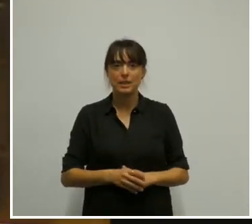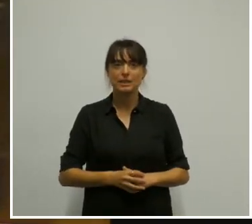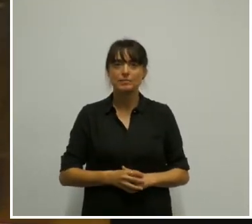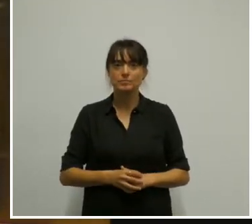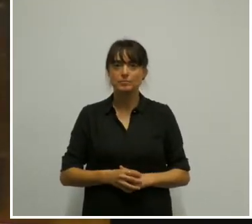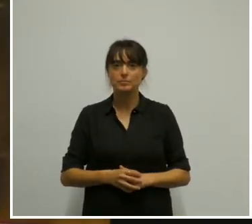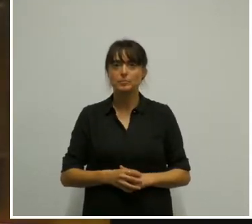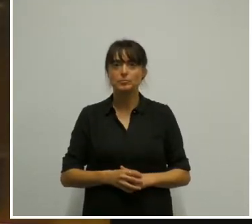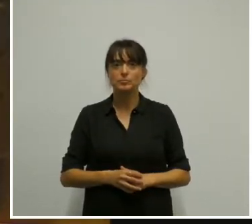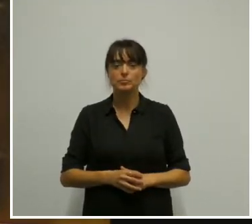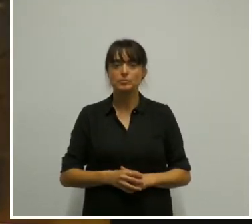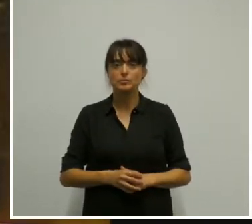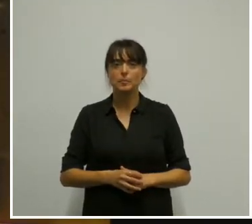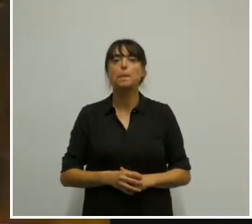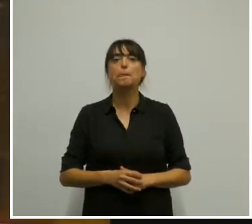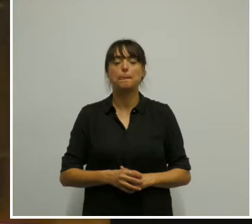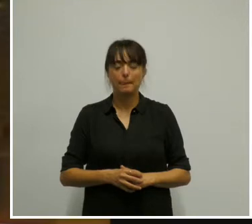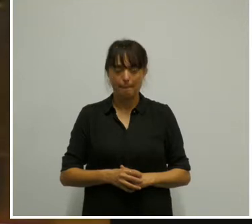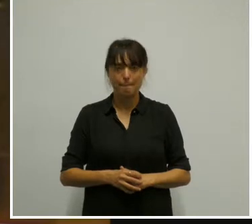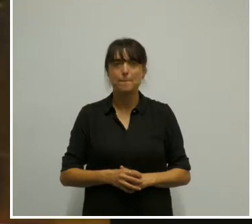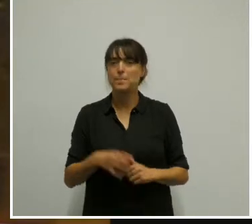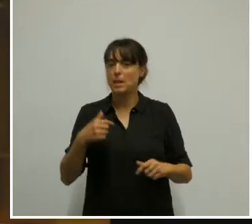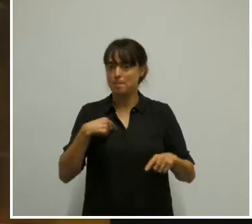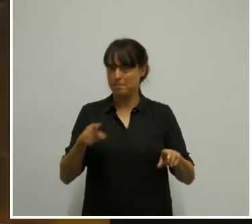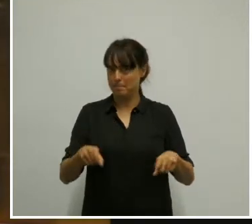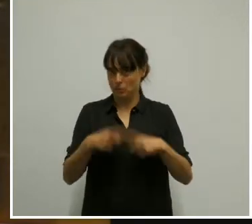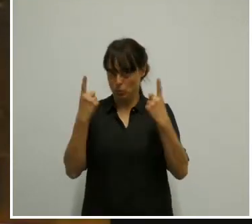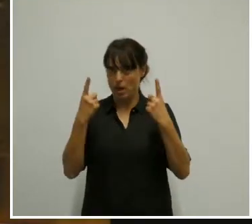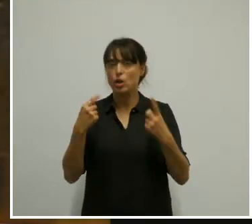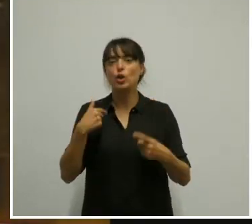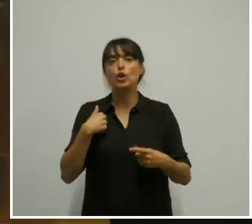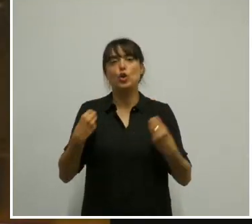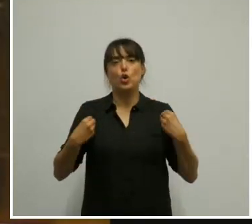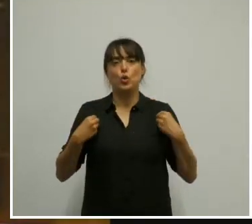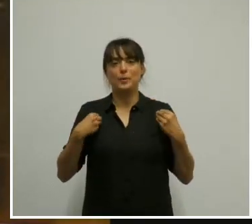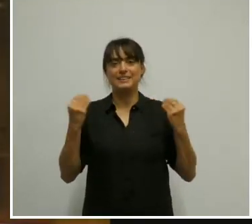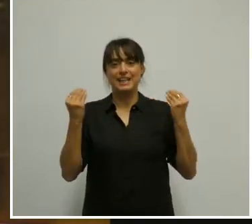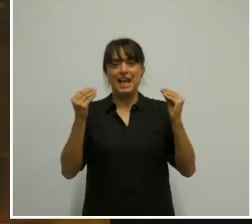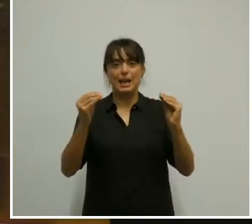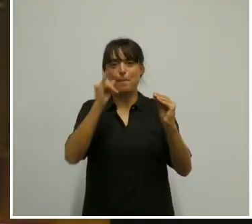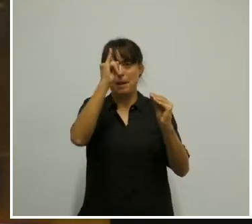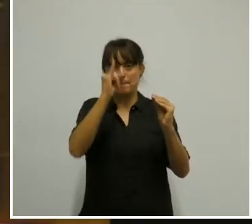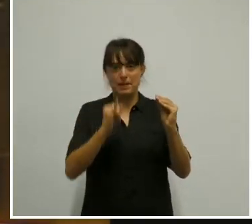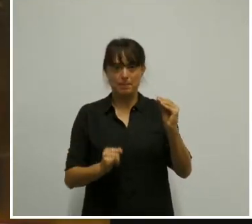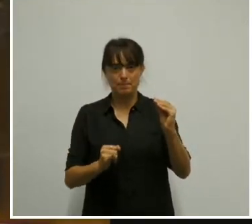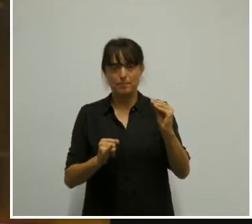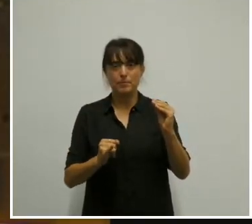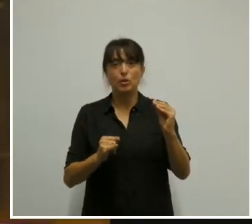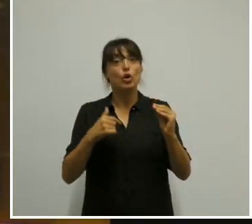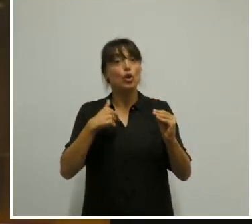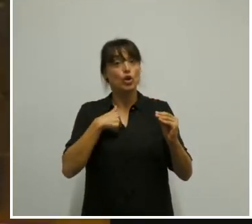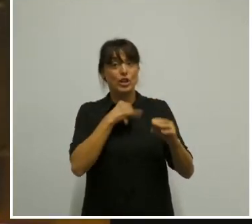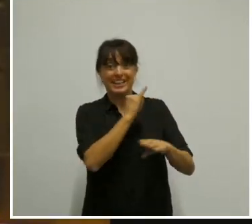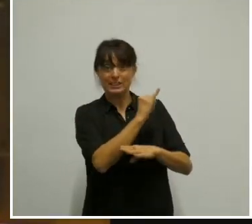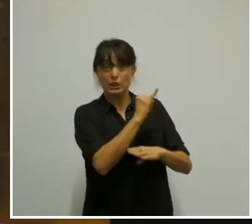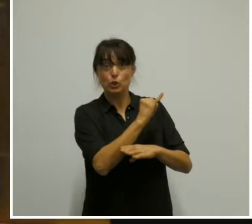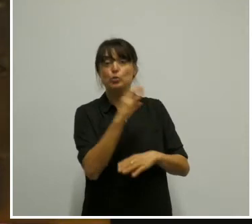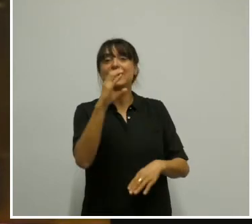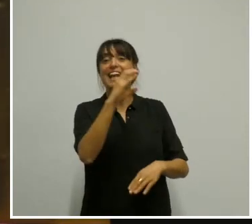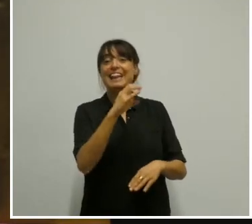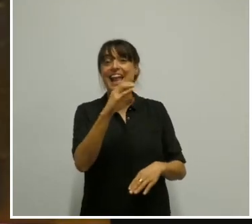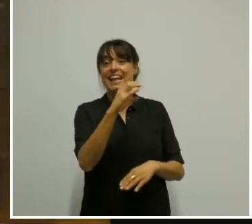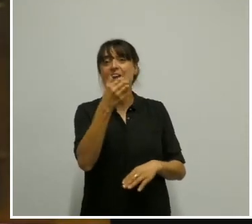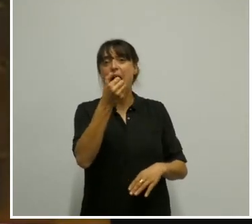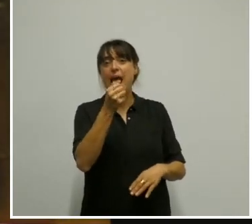Que m'és igual, si posem pel que deia, jo visc a Rambla Prim, no? Jo no estic adscrit al Caterina Albert.